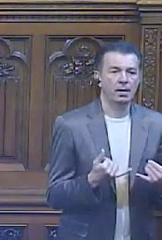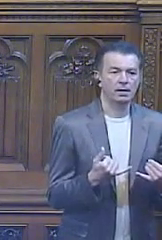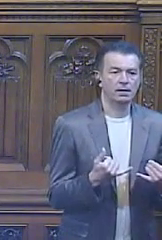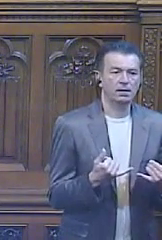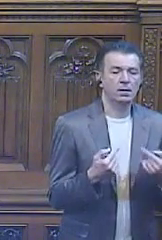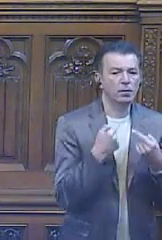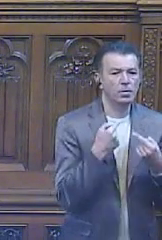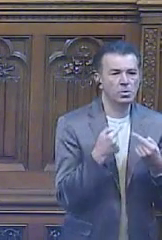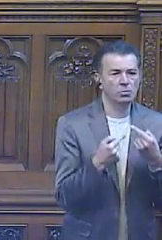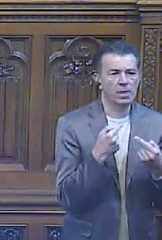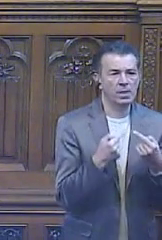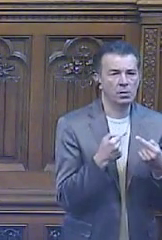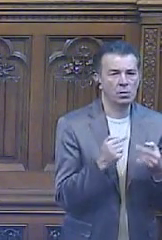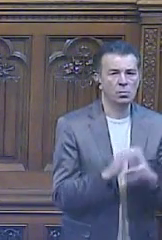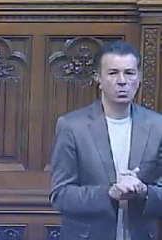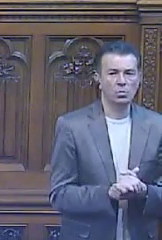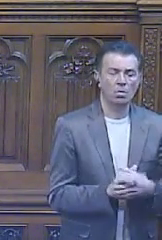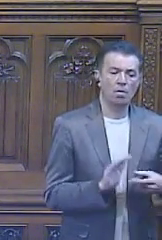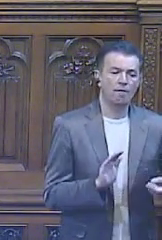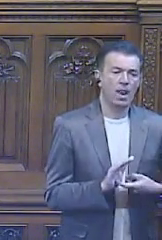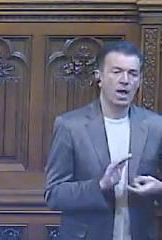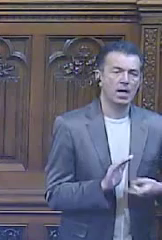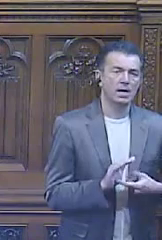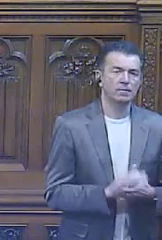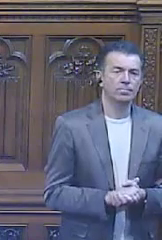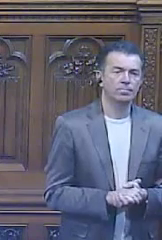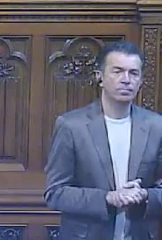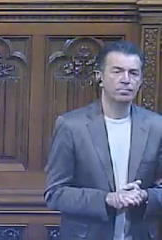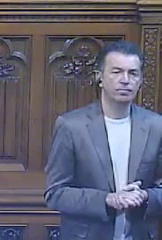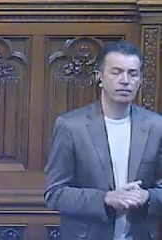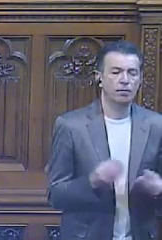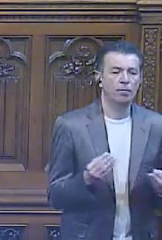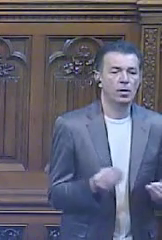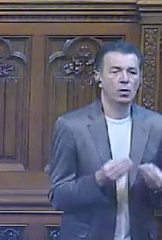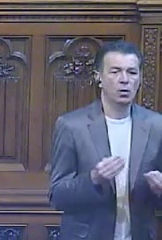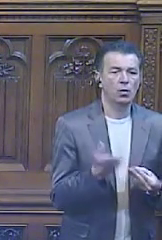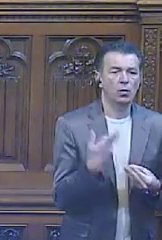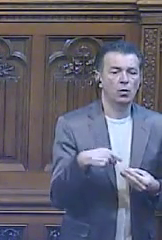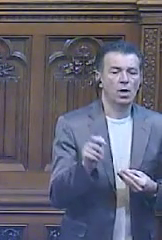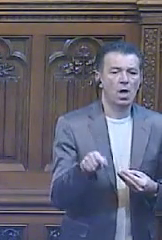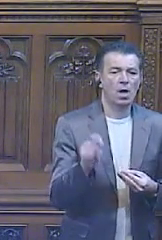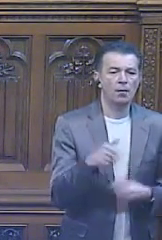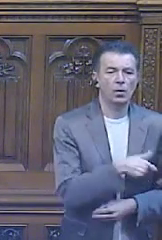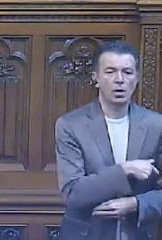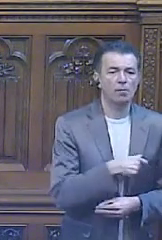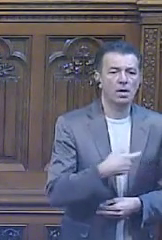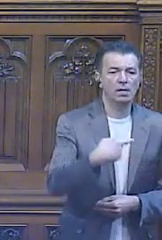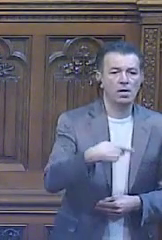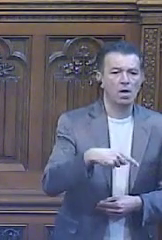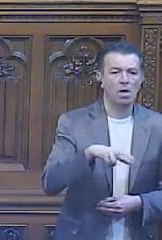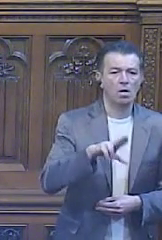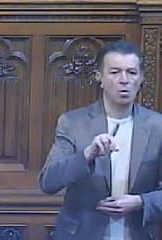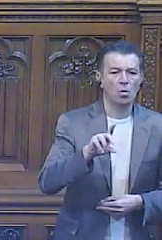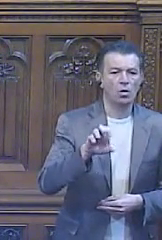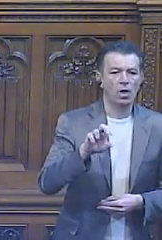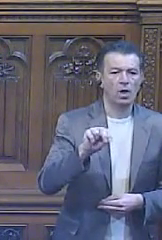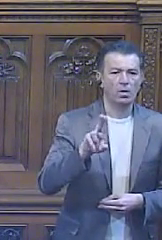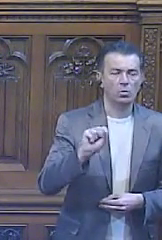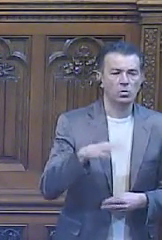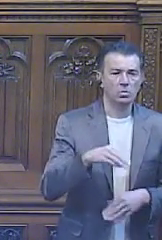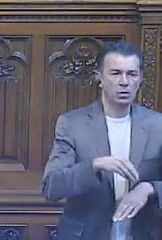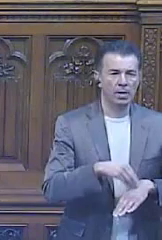zur Besprechung des Verlangens. Zur Begründung hat sich Herr Abgeordneter Magister Gudenus zu Wort